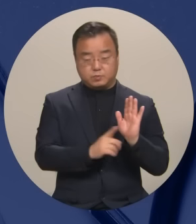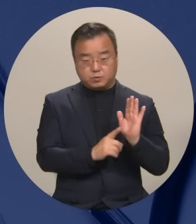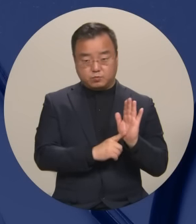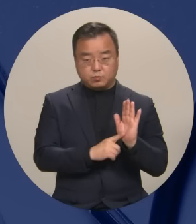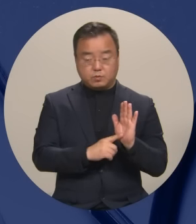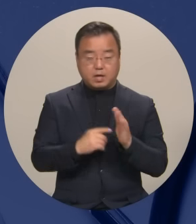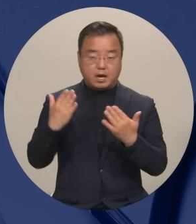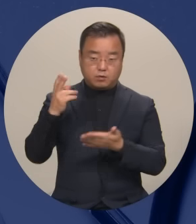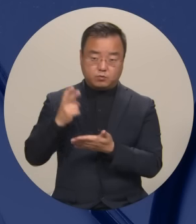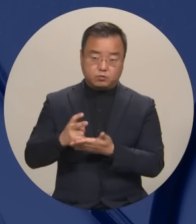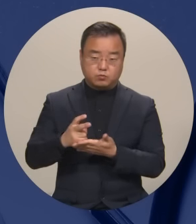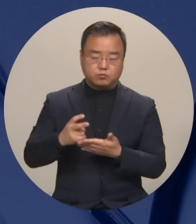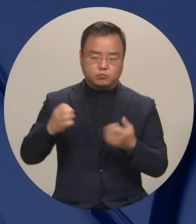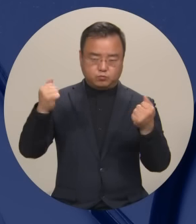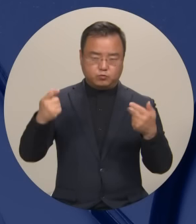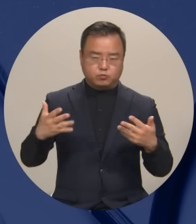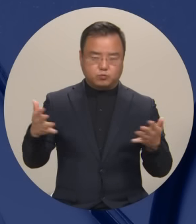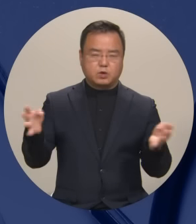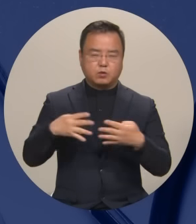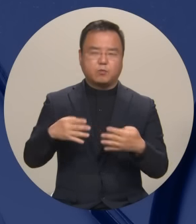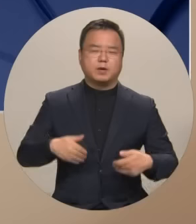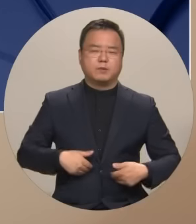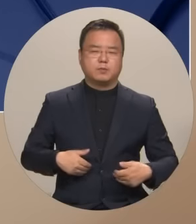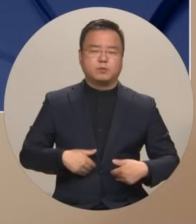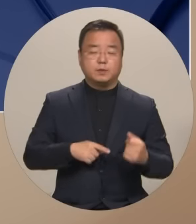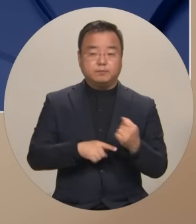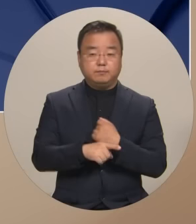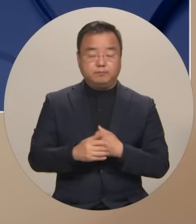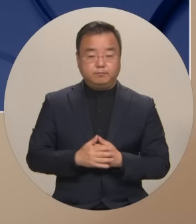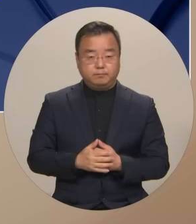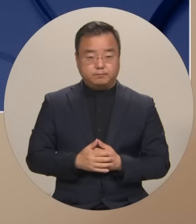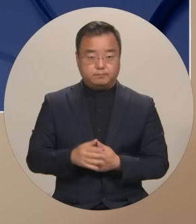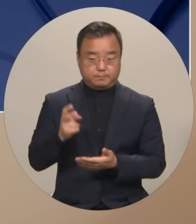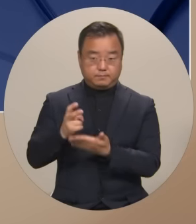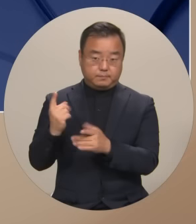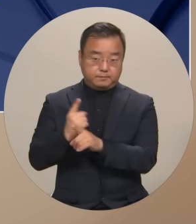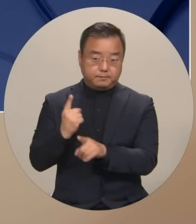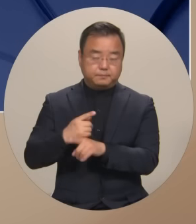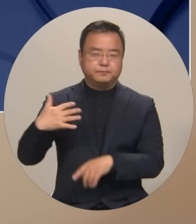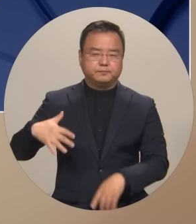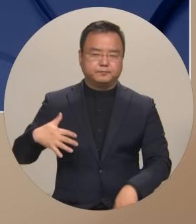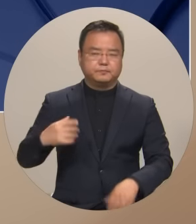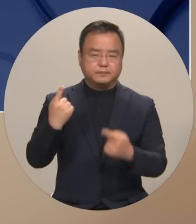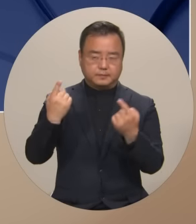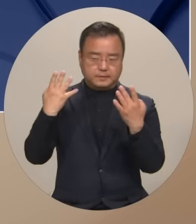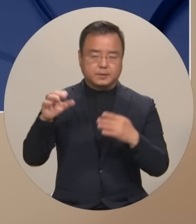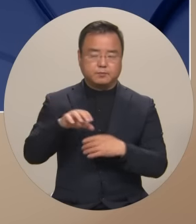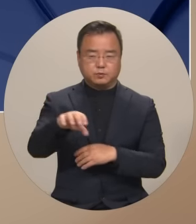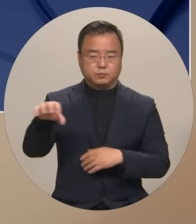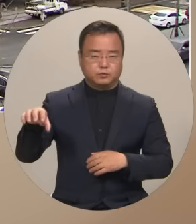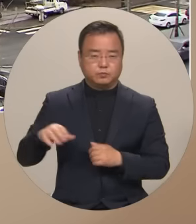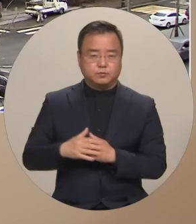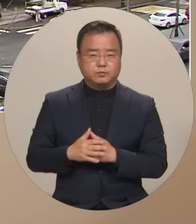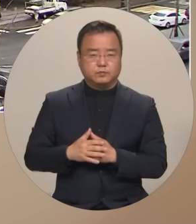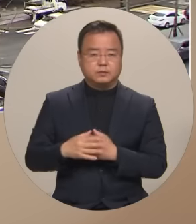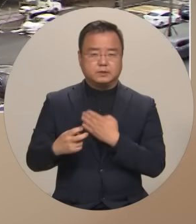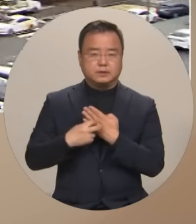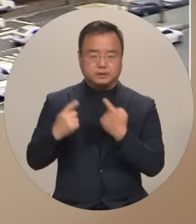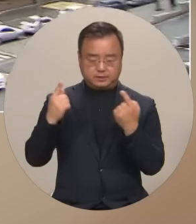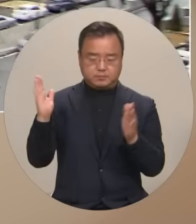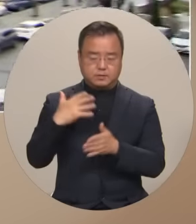규정하고 있는 인원이 일치해 하기 때문입니다 그런데 아직이 절차를 끝내지 못한 대학들이 있습니다 의대정원 의대